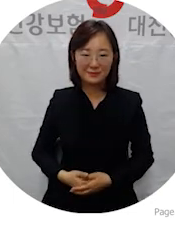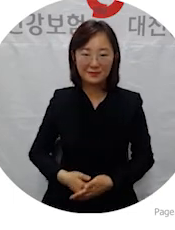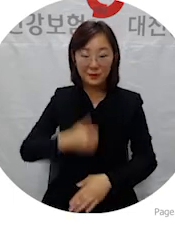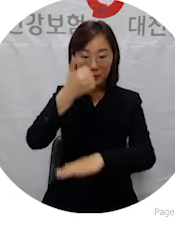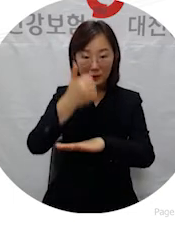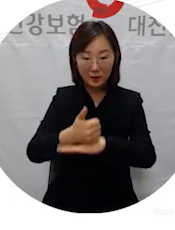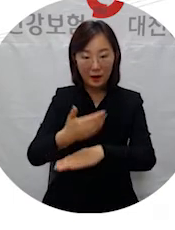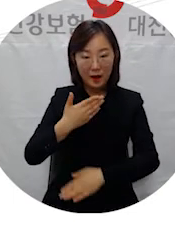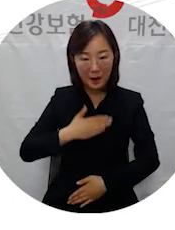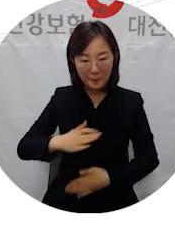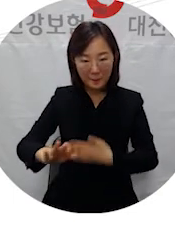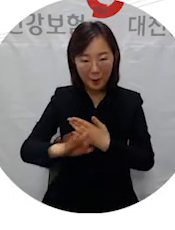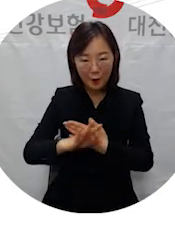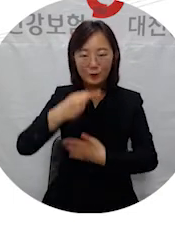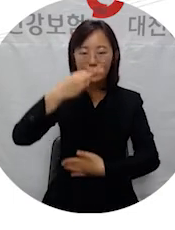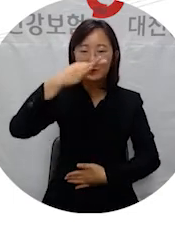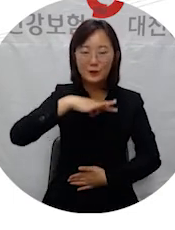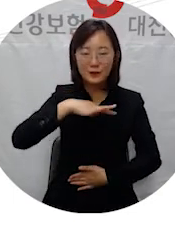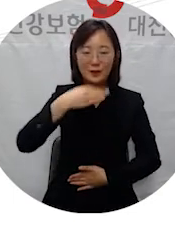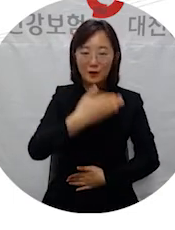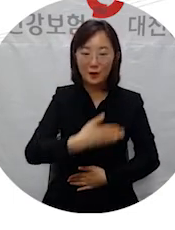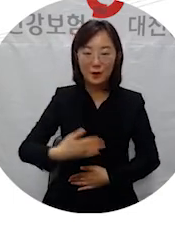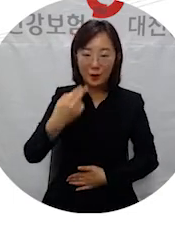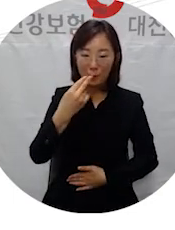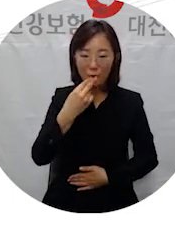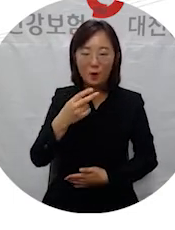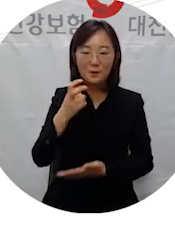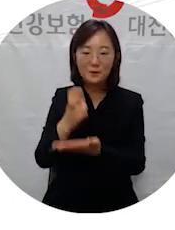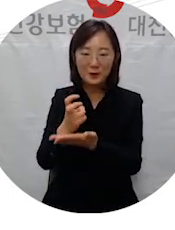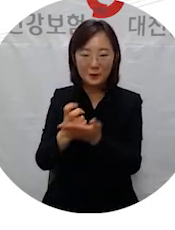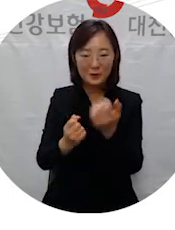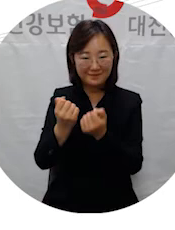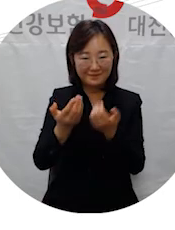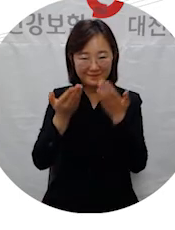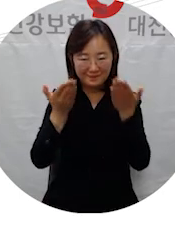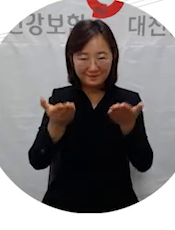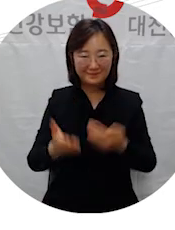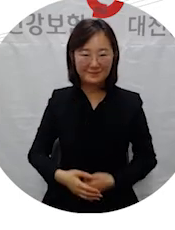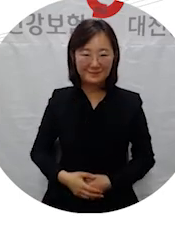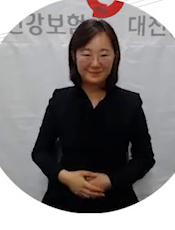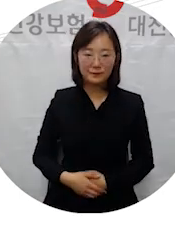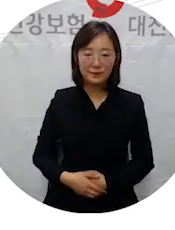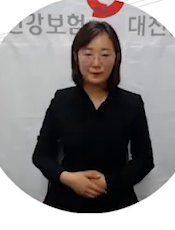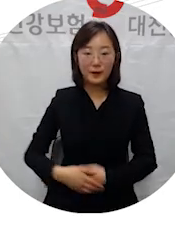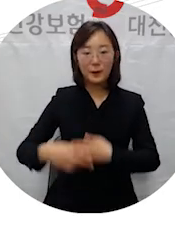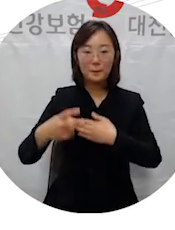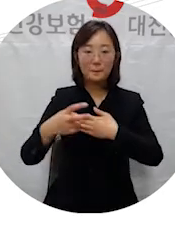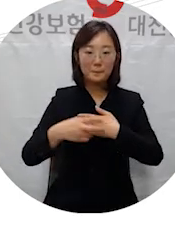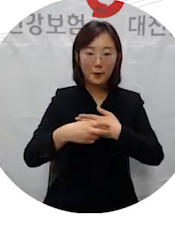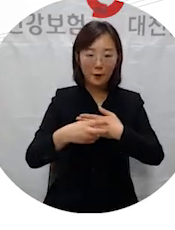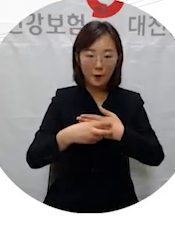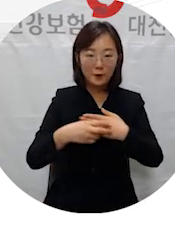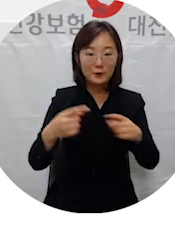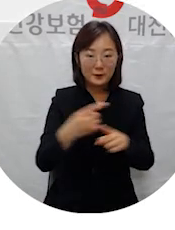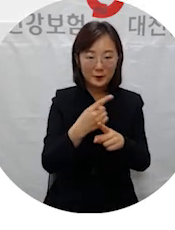가능합니다. 마지막으로 알아두면 유익한 건강보험제도에 대해 알아보도록 하겠습니다.